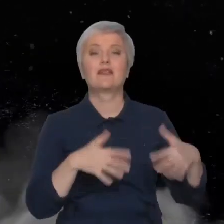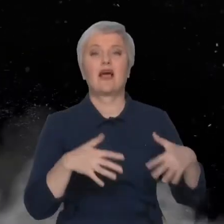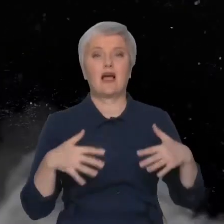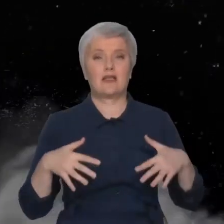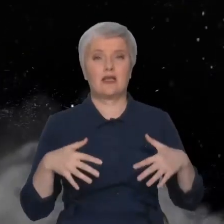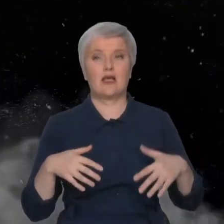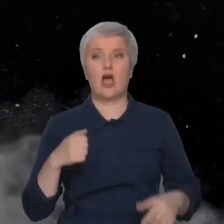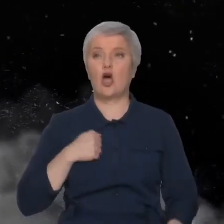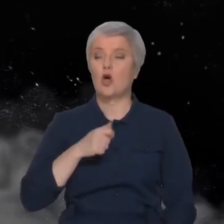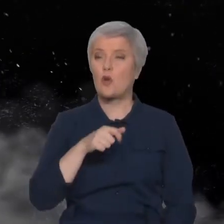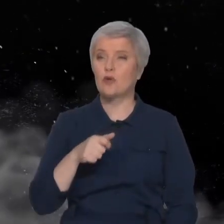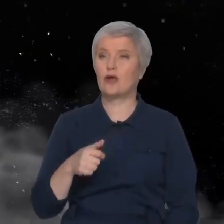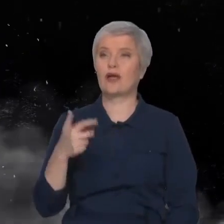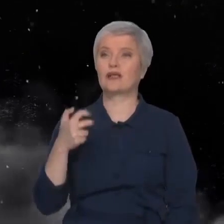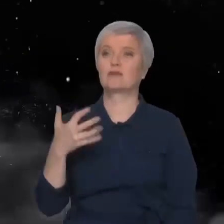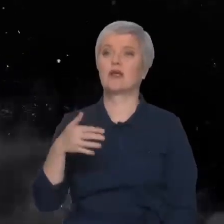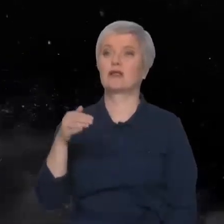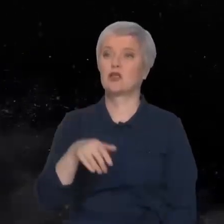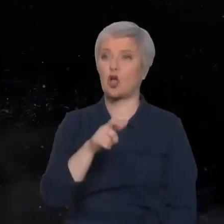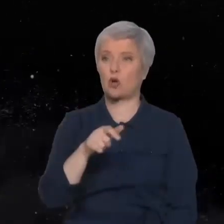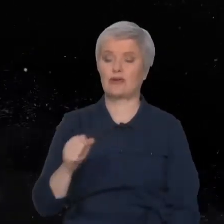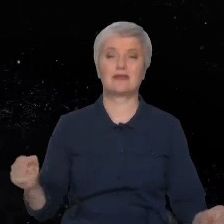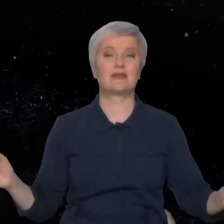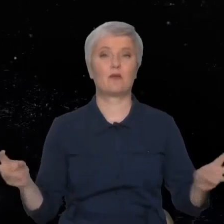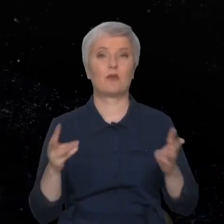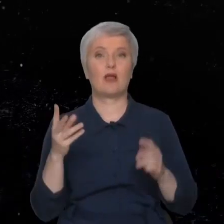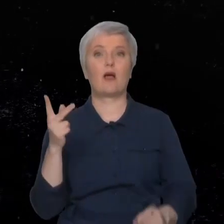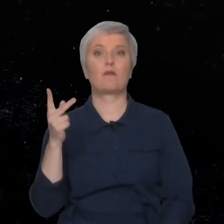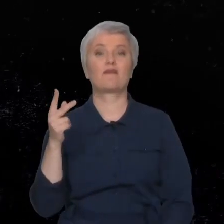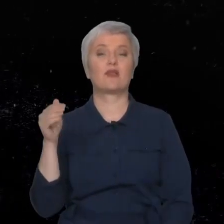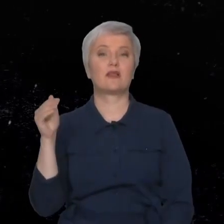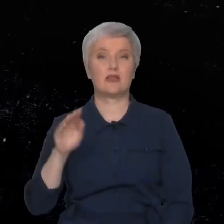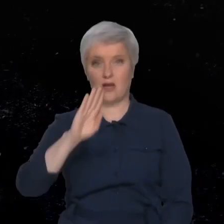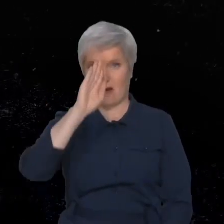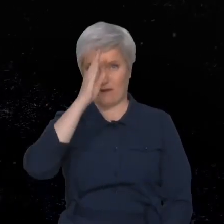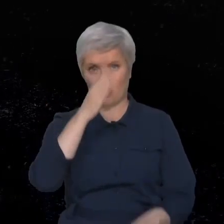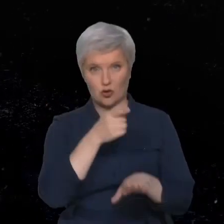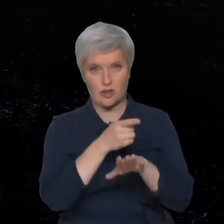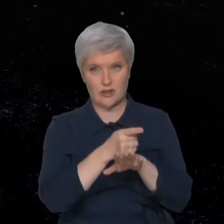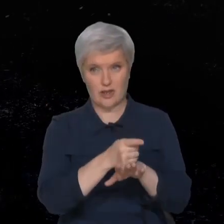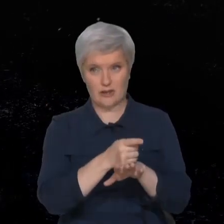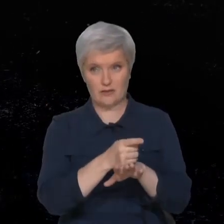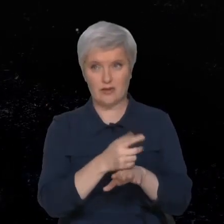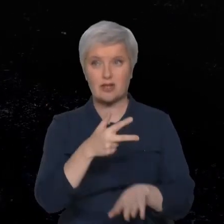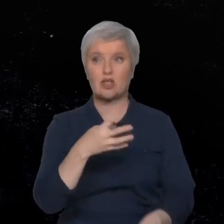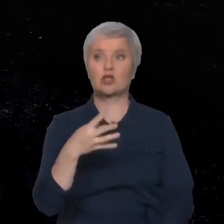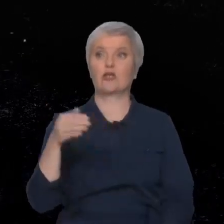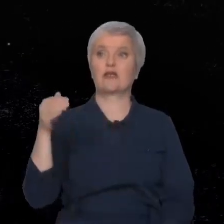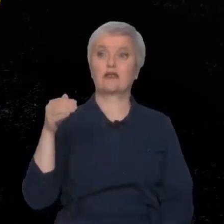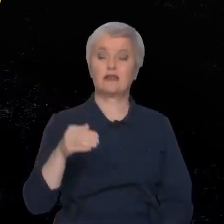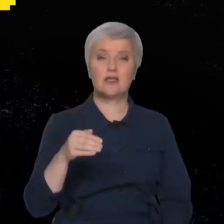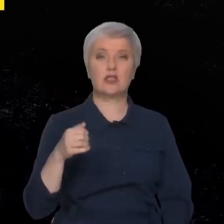34 850 осіб. Спалили більше, ніж 1500 ворожих танків та більше, ніж 3500 бронемашин.